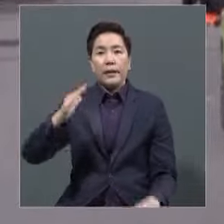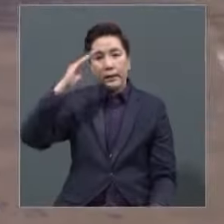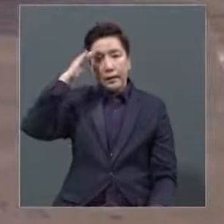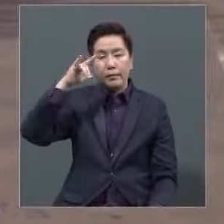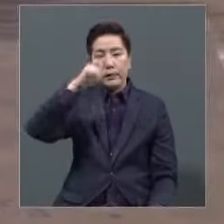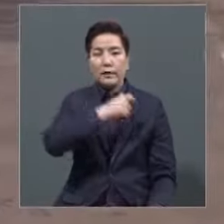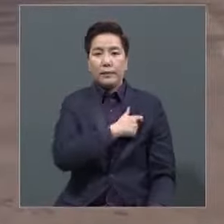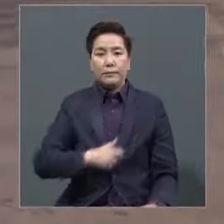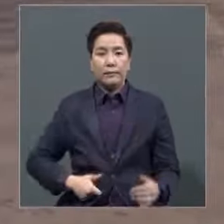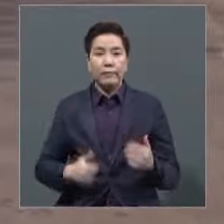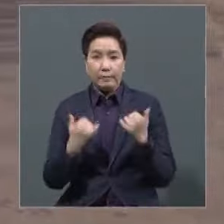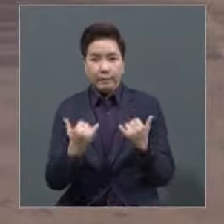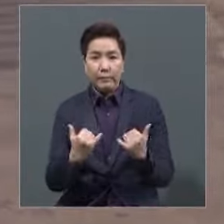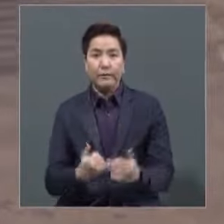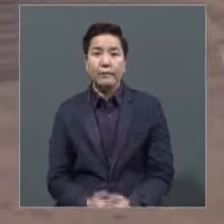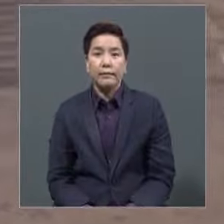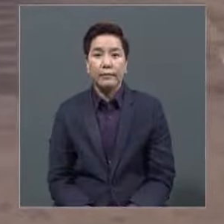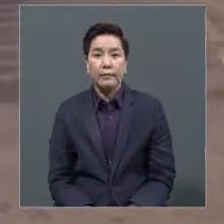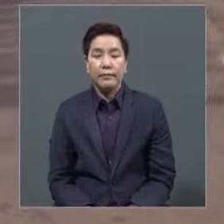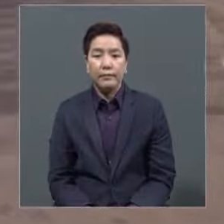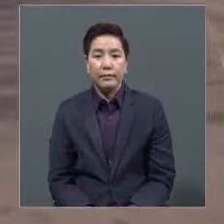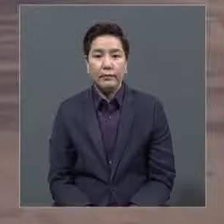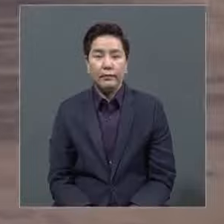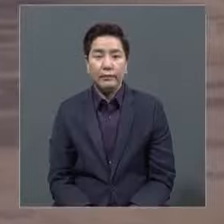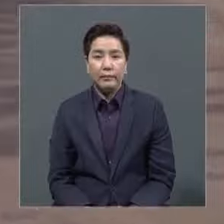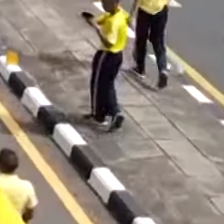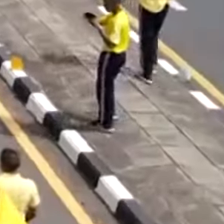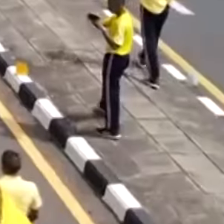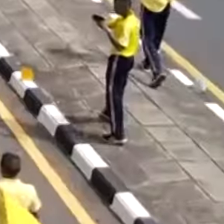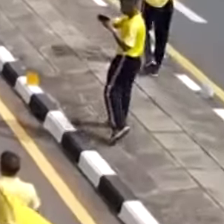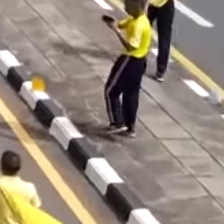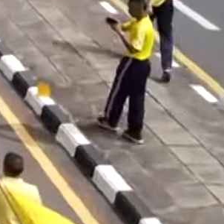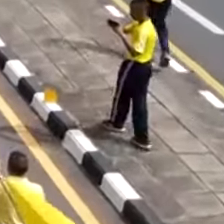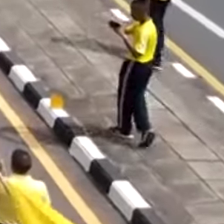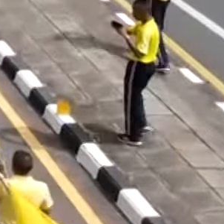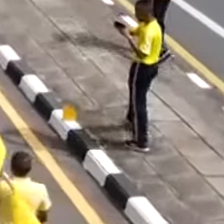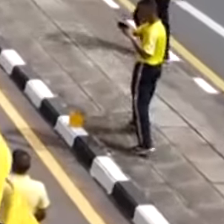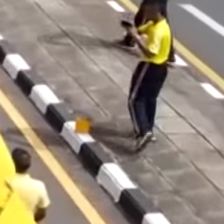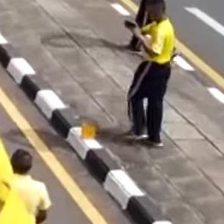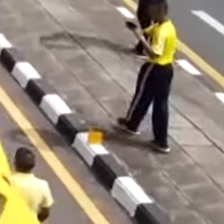คีและแสดงถึงความรักของคนไทยที่มีแด่พระบาทสมเด็จพระเจ้าอยู่หัวครับ